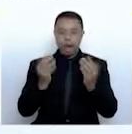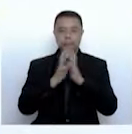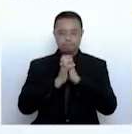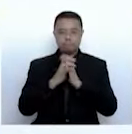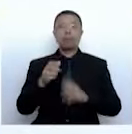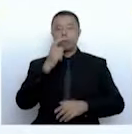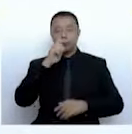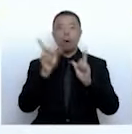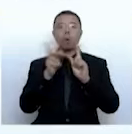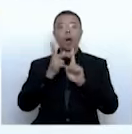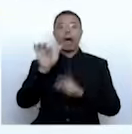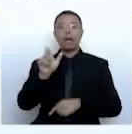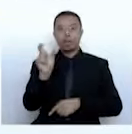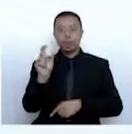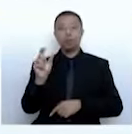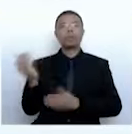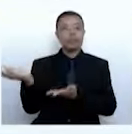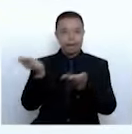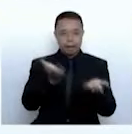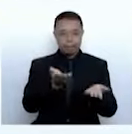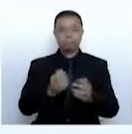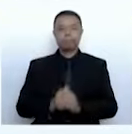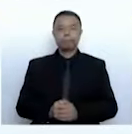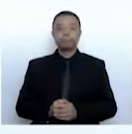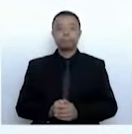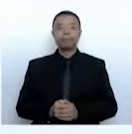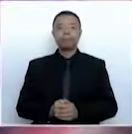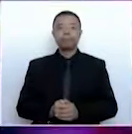Kepada Bapak Wahyu Dinata, kami persilahkan.